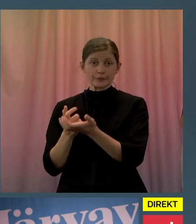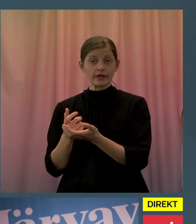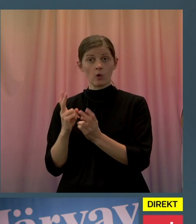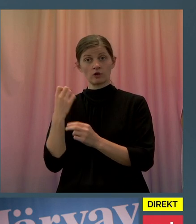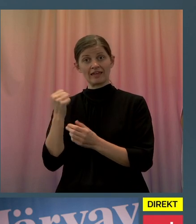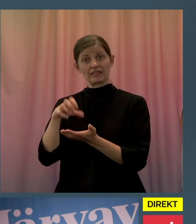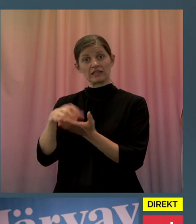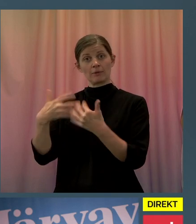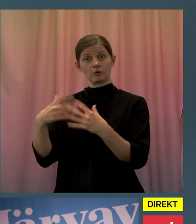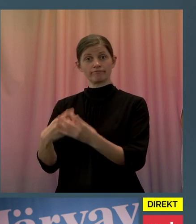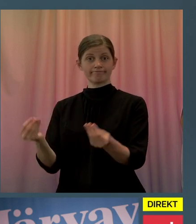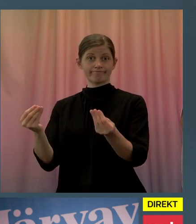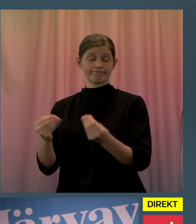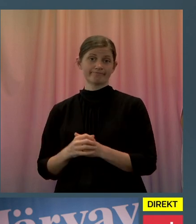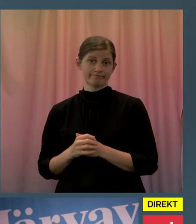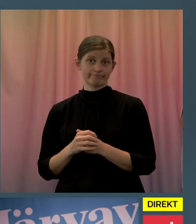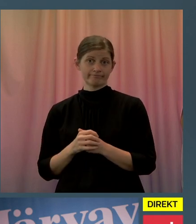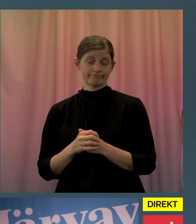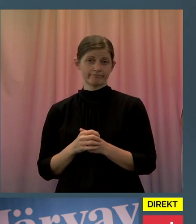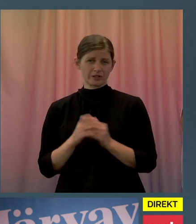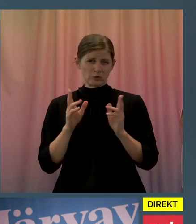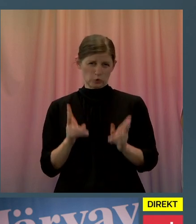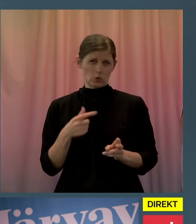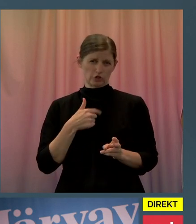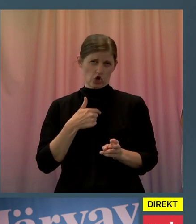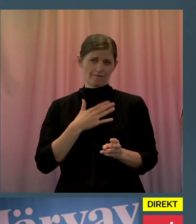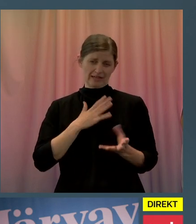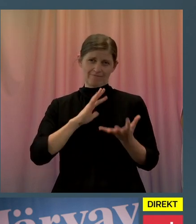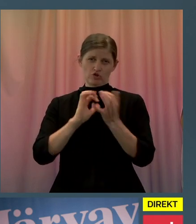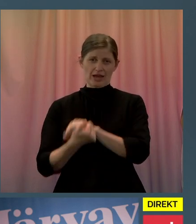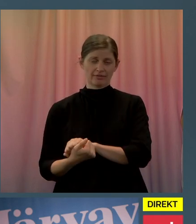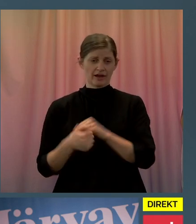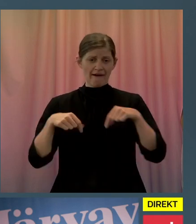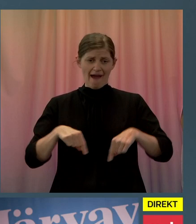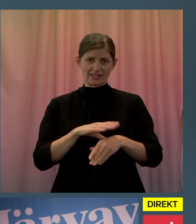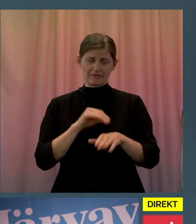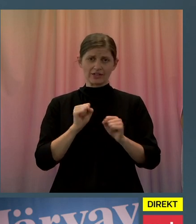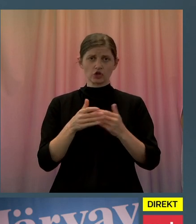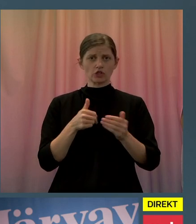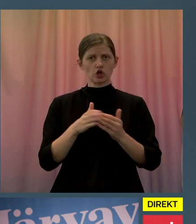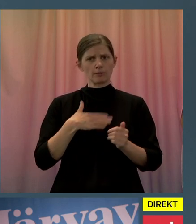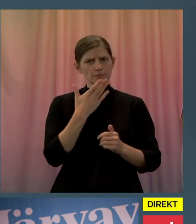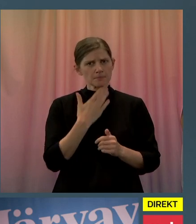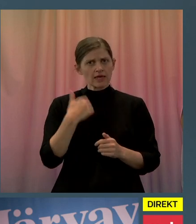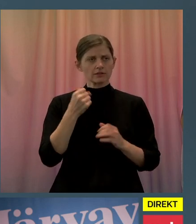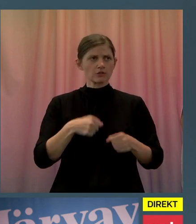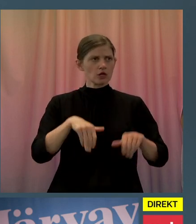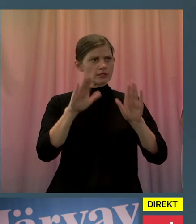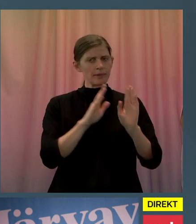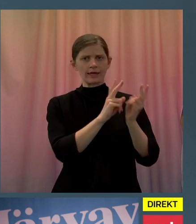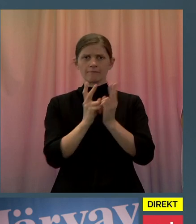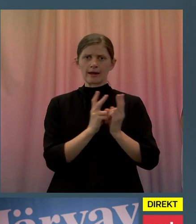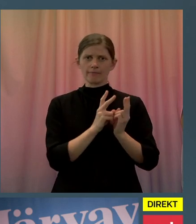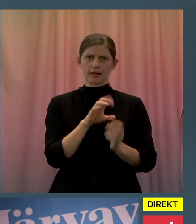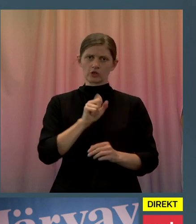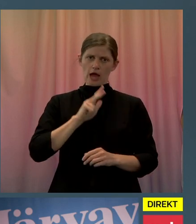flyttar bort. Allt det här vill jag ändra på. Här ska man göra sitt bästa. Man ska respektera andra, ta ansvar för sig